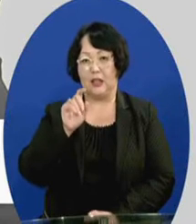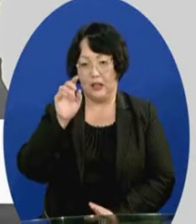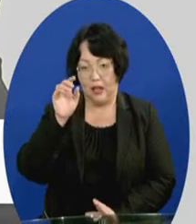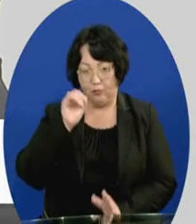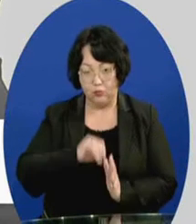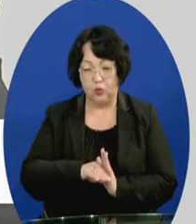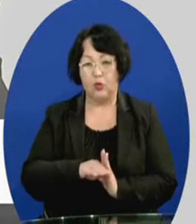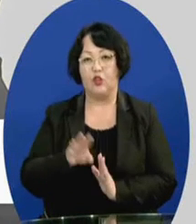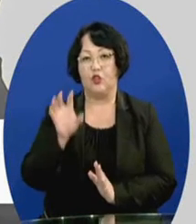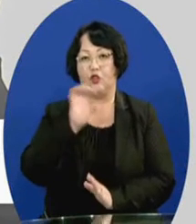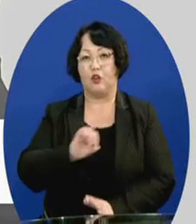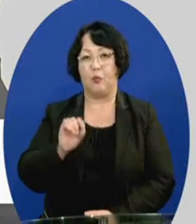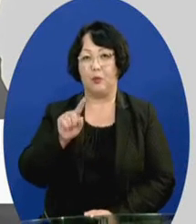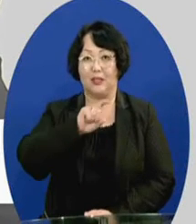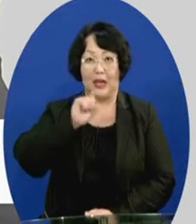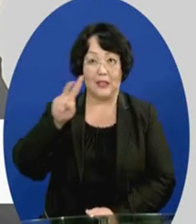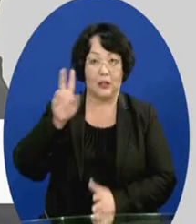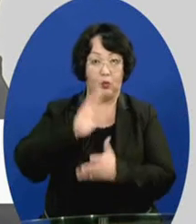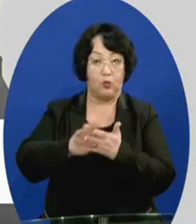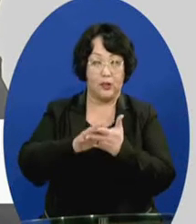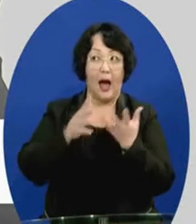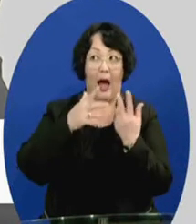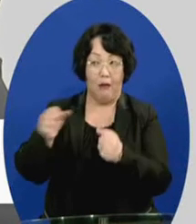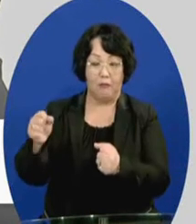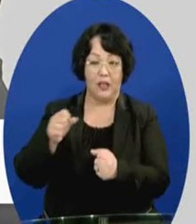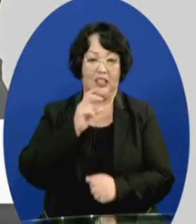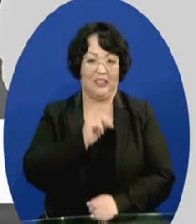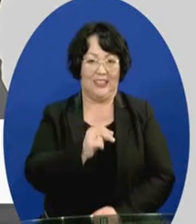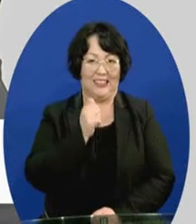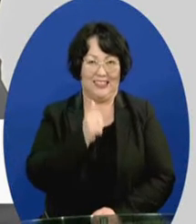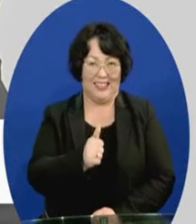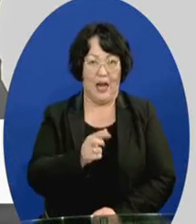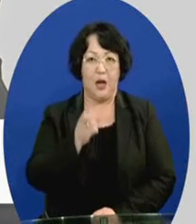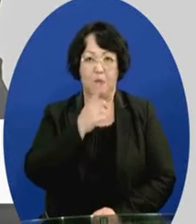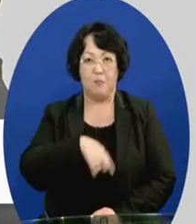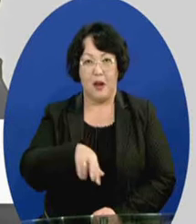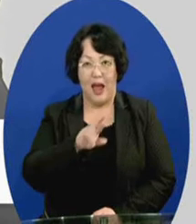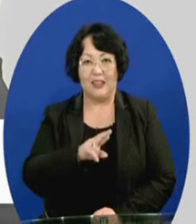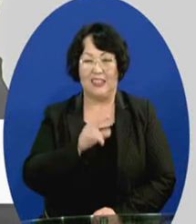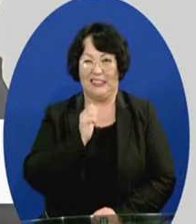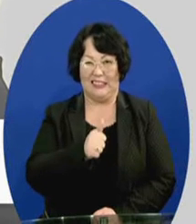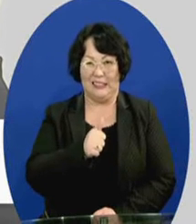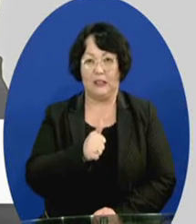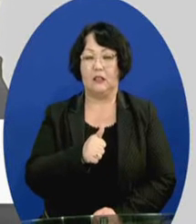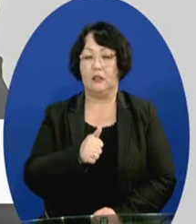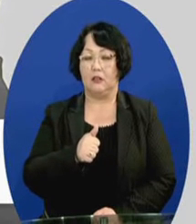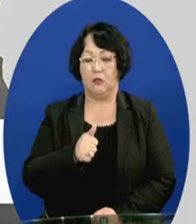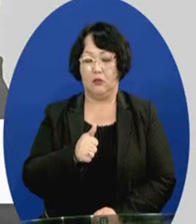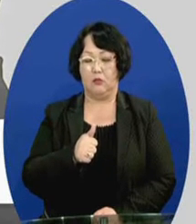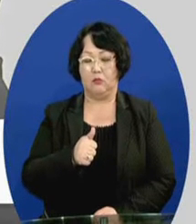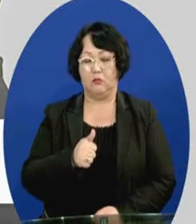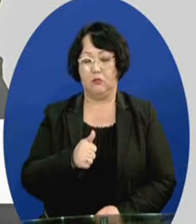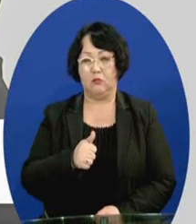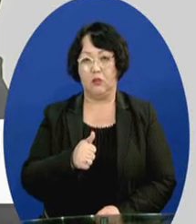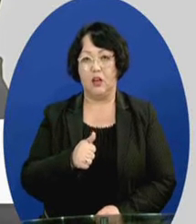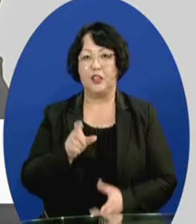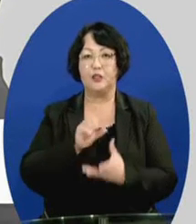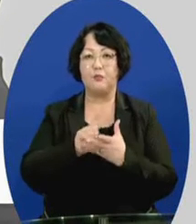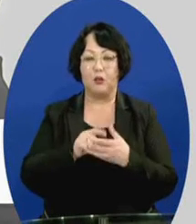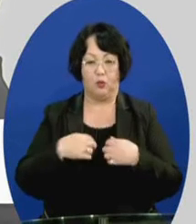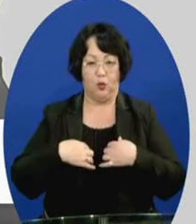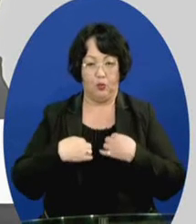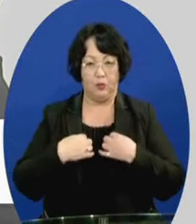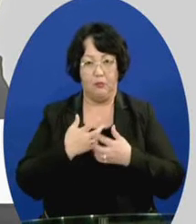зах зээлд зориулагдсан одоо хэрэглэгчдэд нь илүү таашаагдах энэ төрлийн